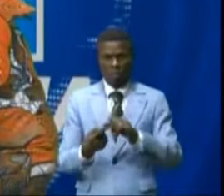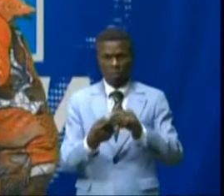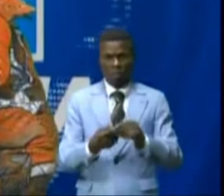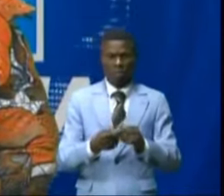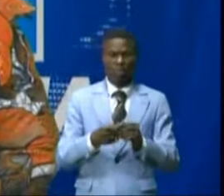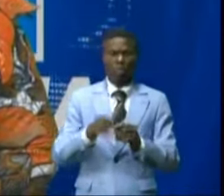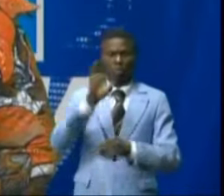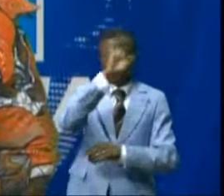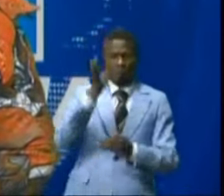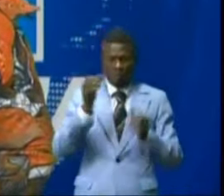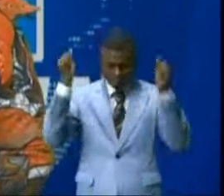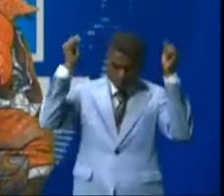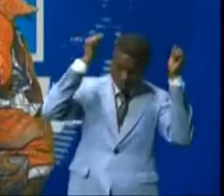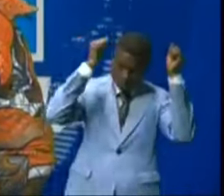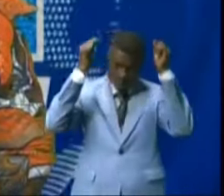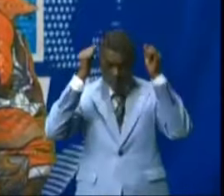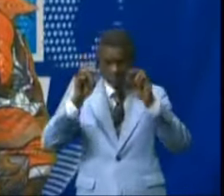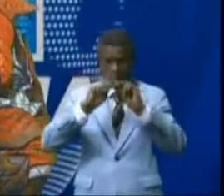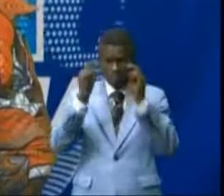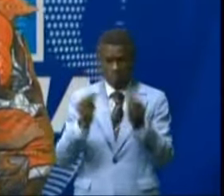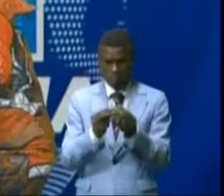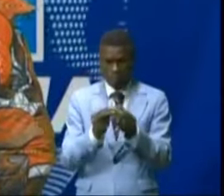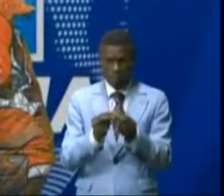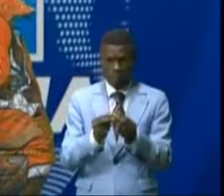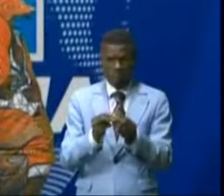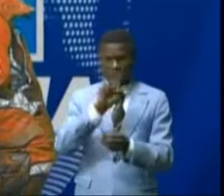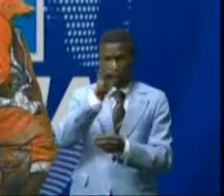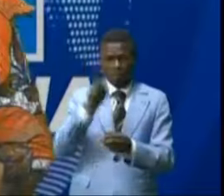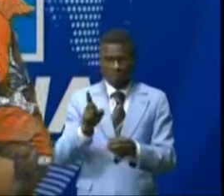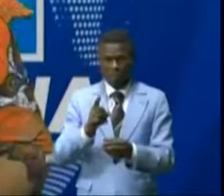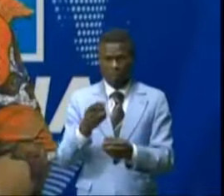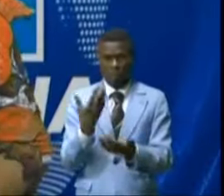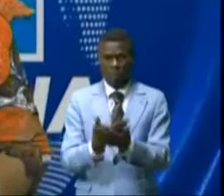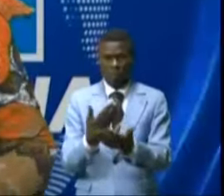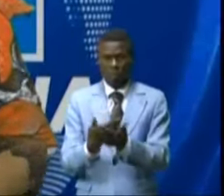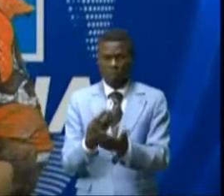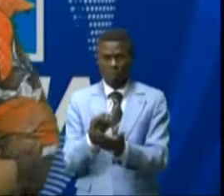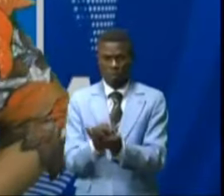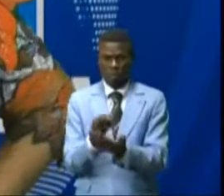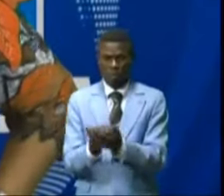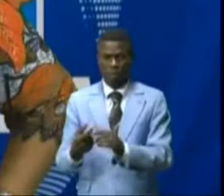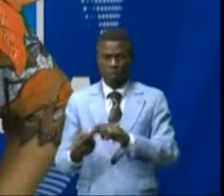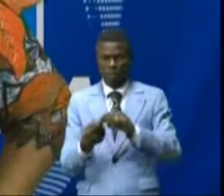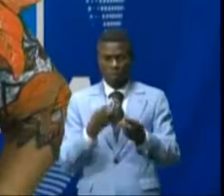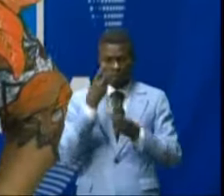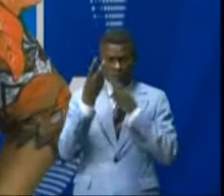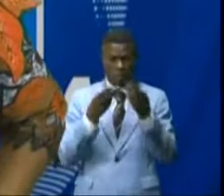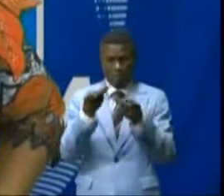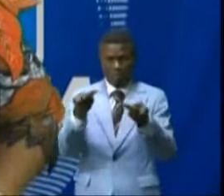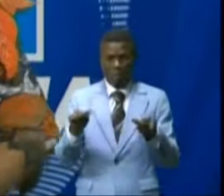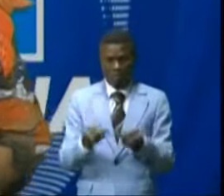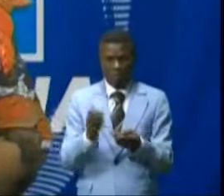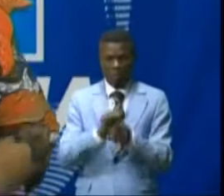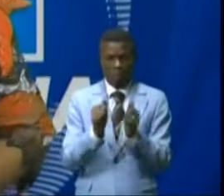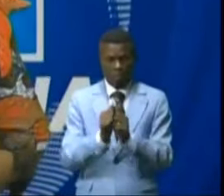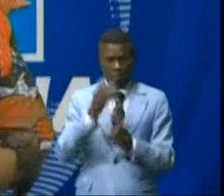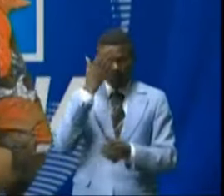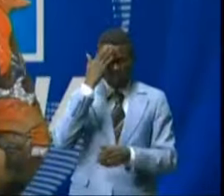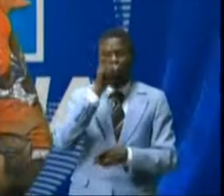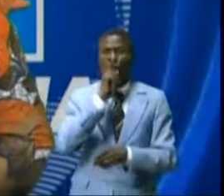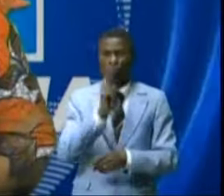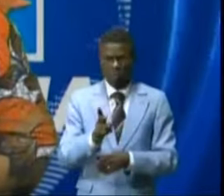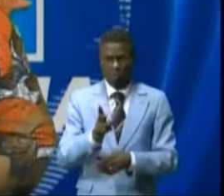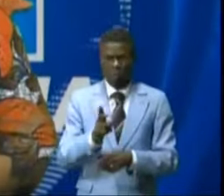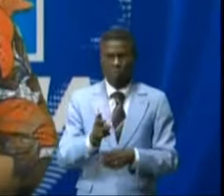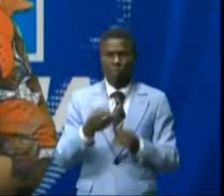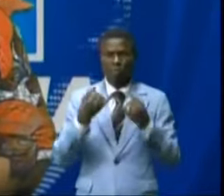le chef de l'État, une délégation de l'Agence des zones économiques spéciales vient d'effectuer une visite d'inspection sur le lieu. Question de palper la réalité et de